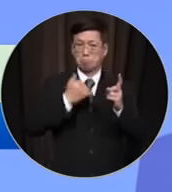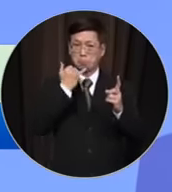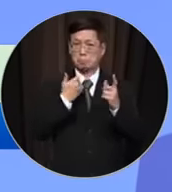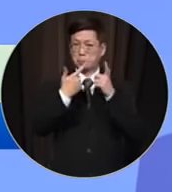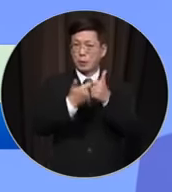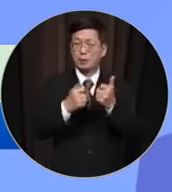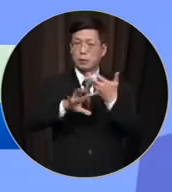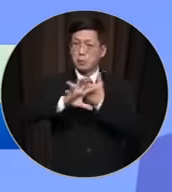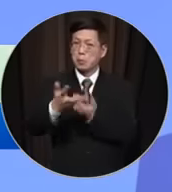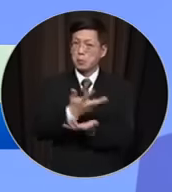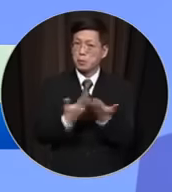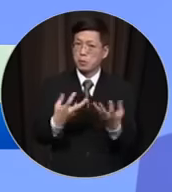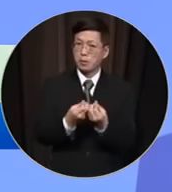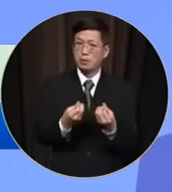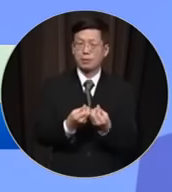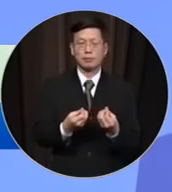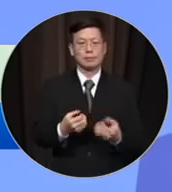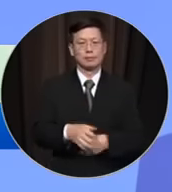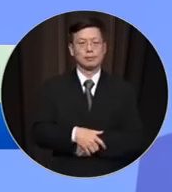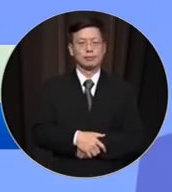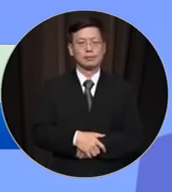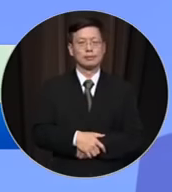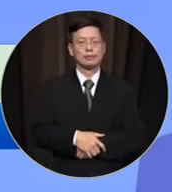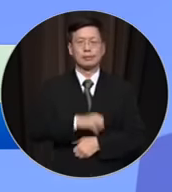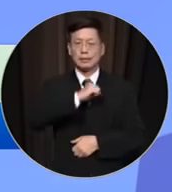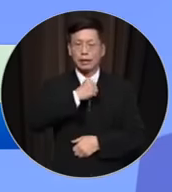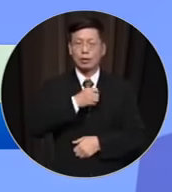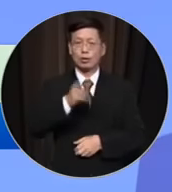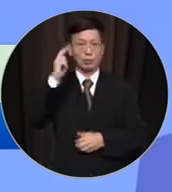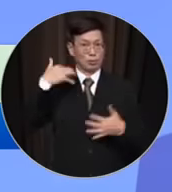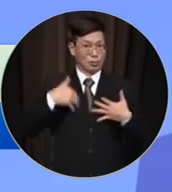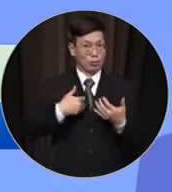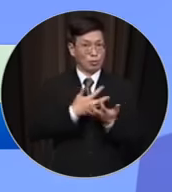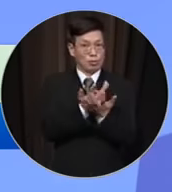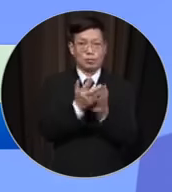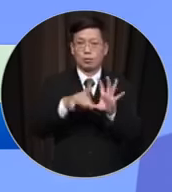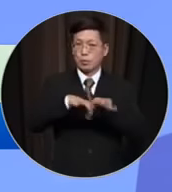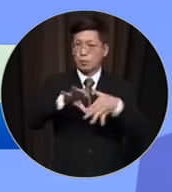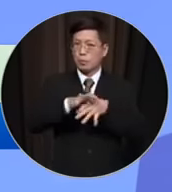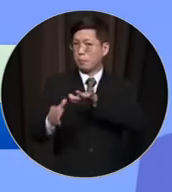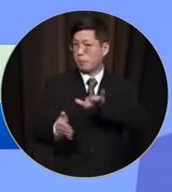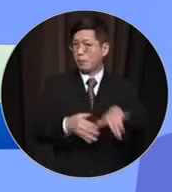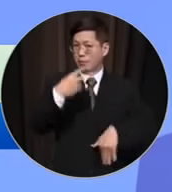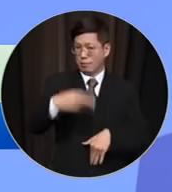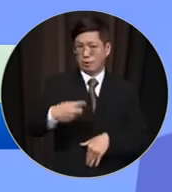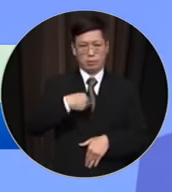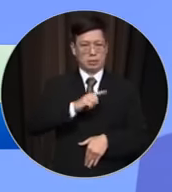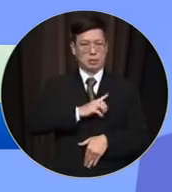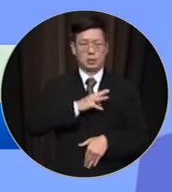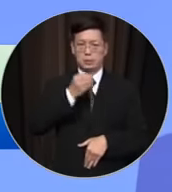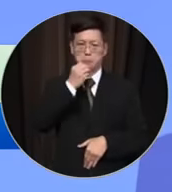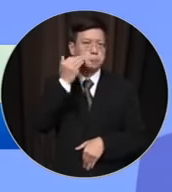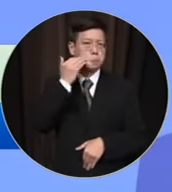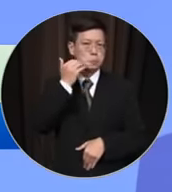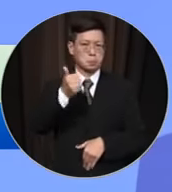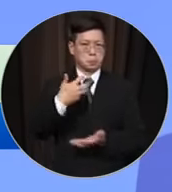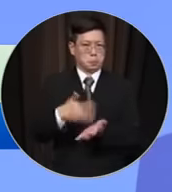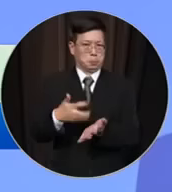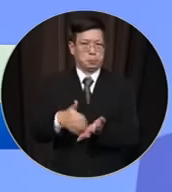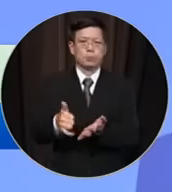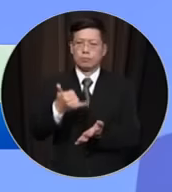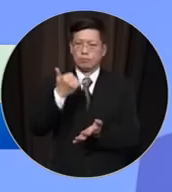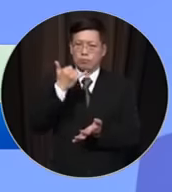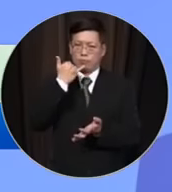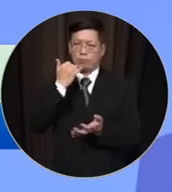上呢？我想台湾除了音乐艺术文化之外，我们还有台湾的美食可以点